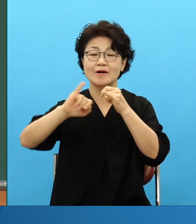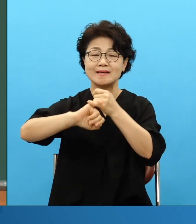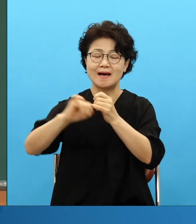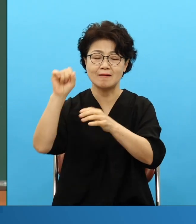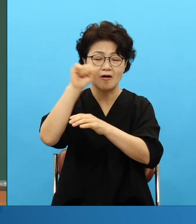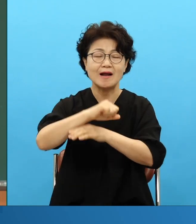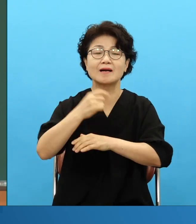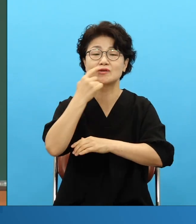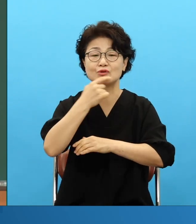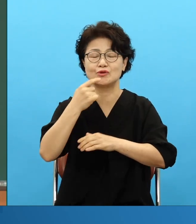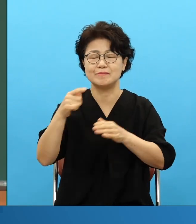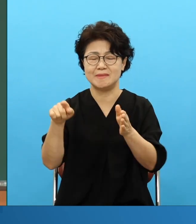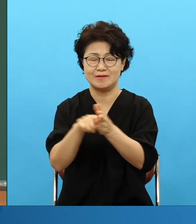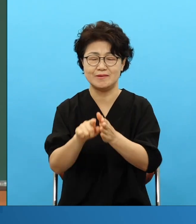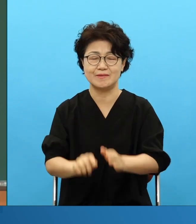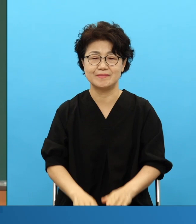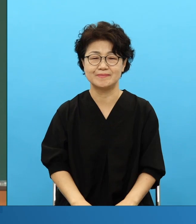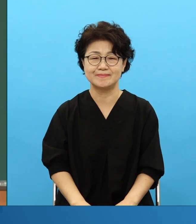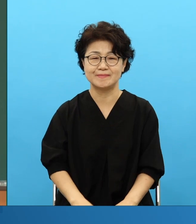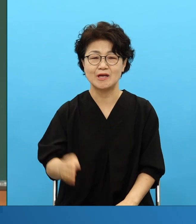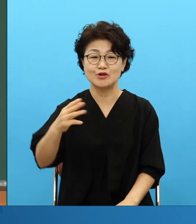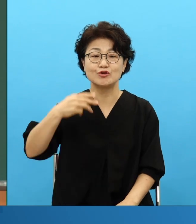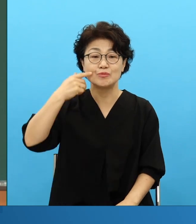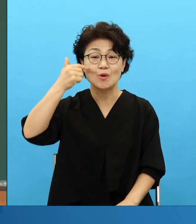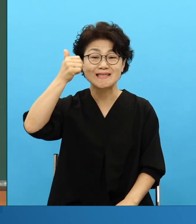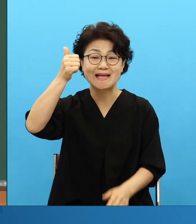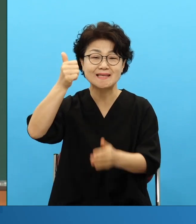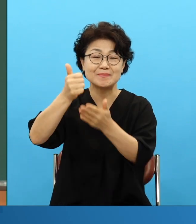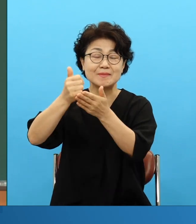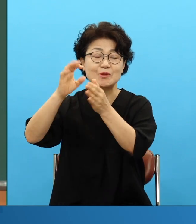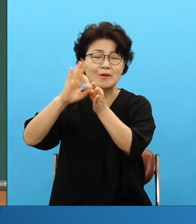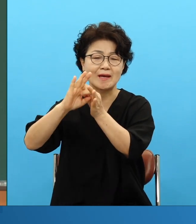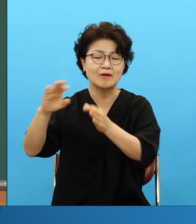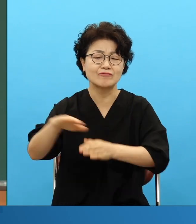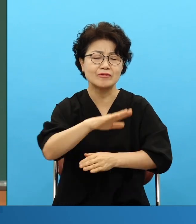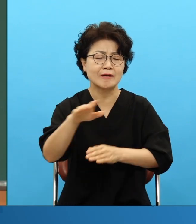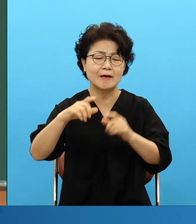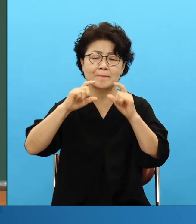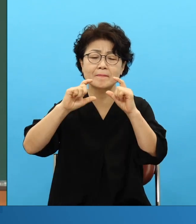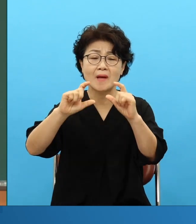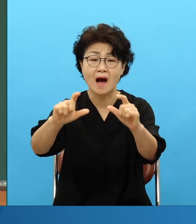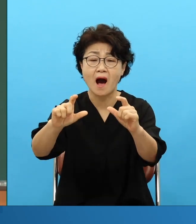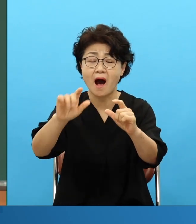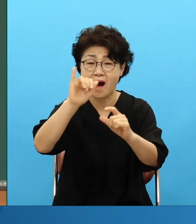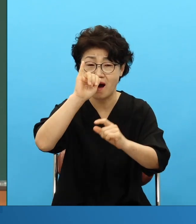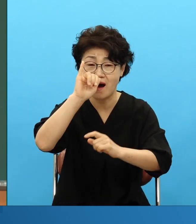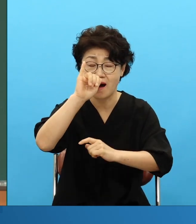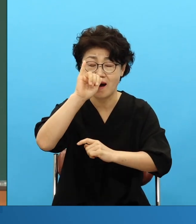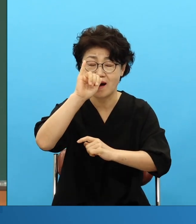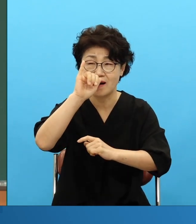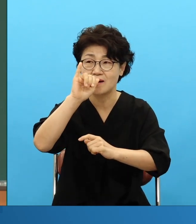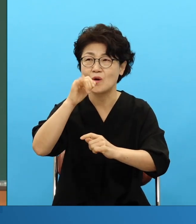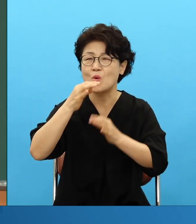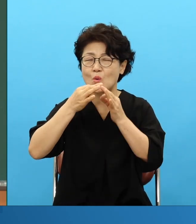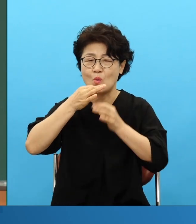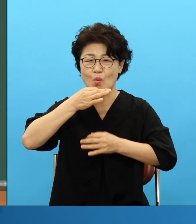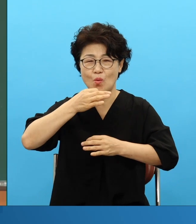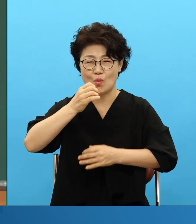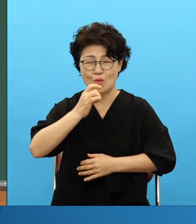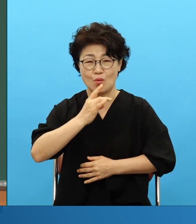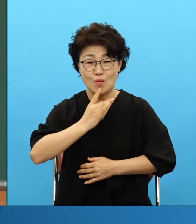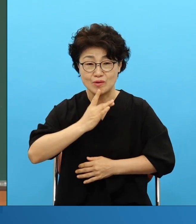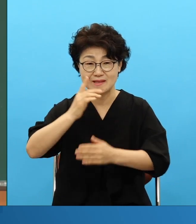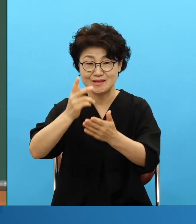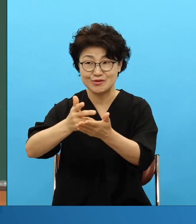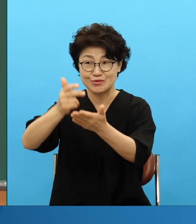믿습니다. 류광수 목사님을 통해서 우리에게 선포되겠지만 오직 주의 음성에 우리가